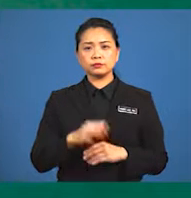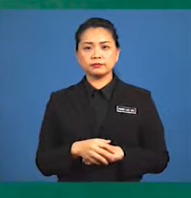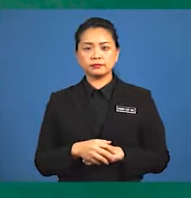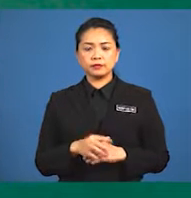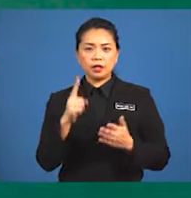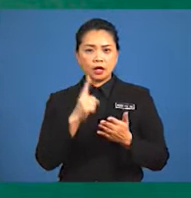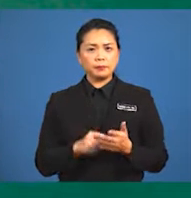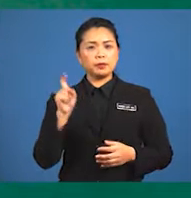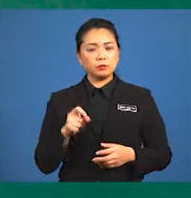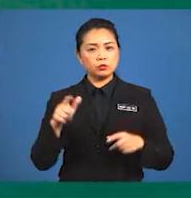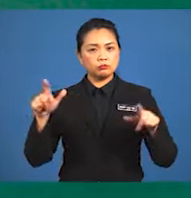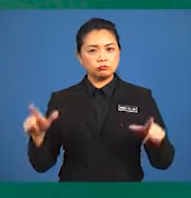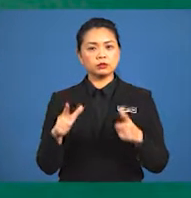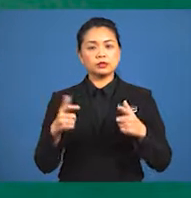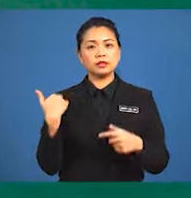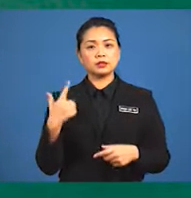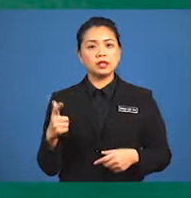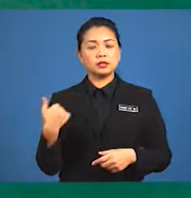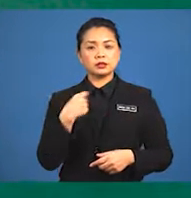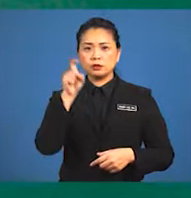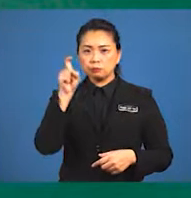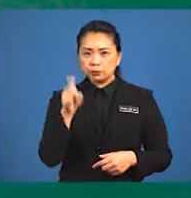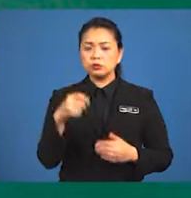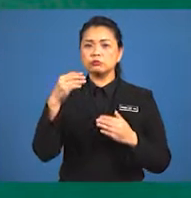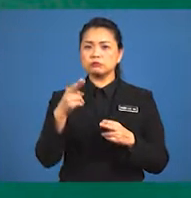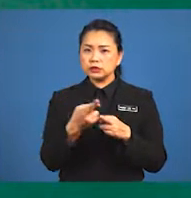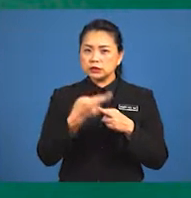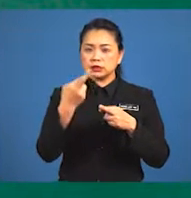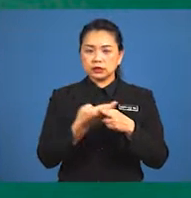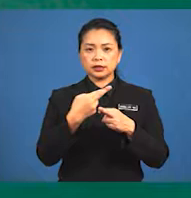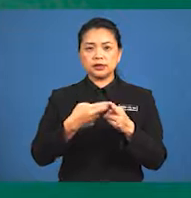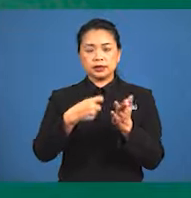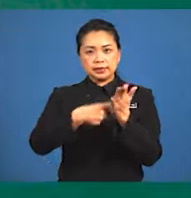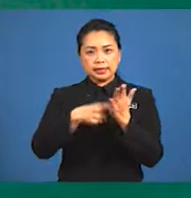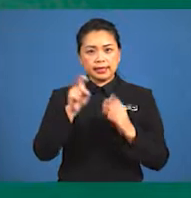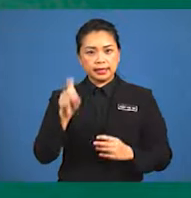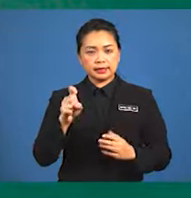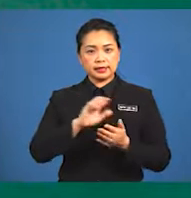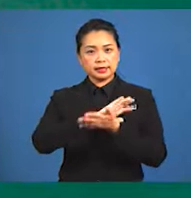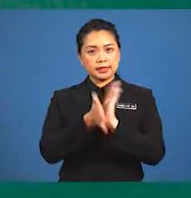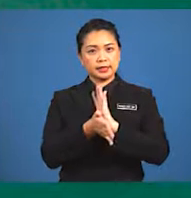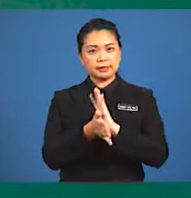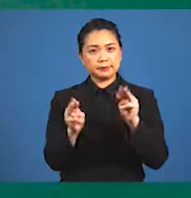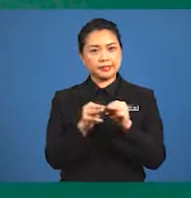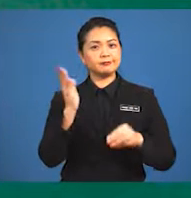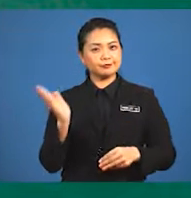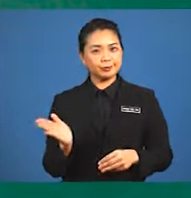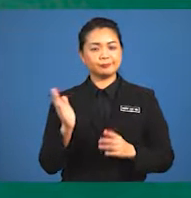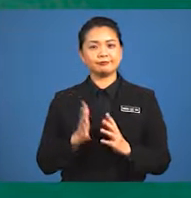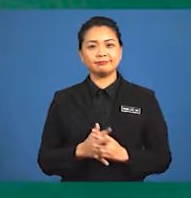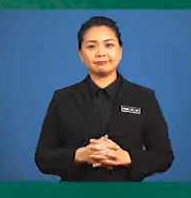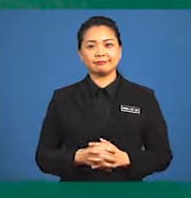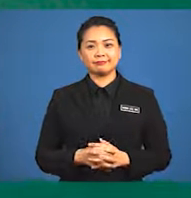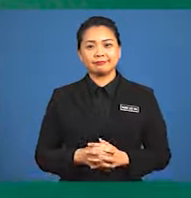perlu kita lakukan adalah kita perlu permudahkan dahulu nilai kuasa x menjadi seperti ini.